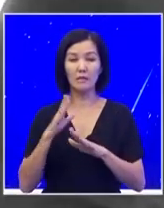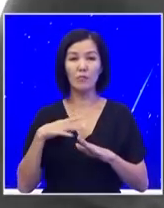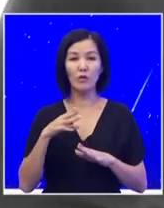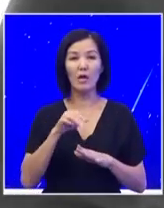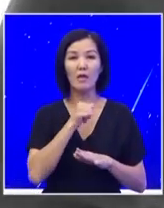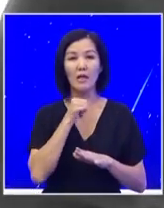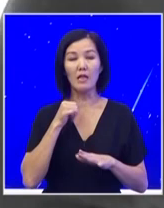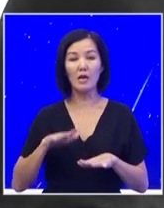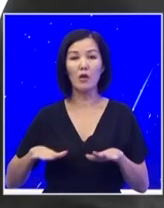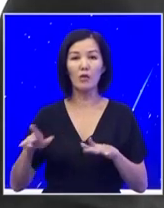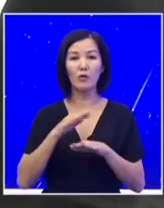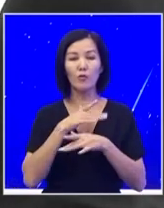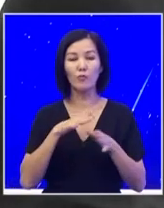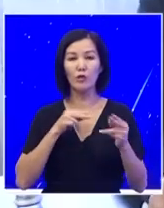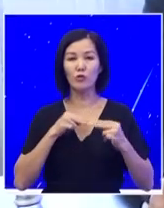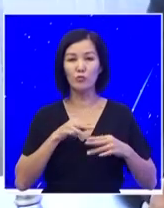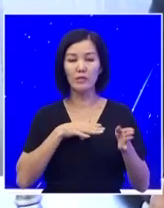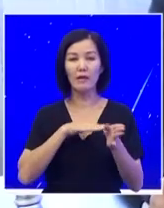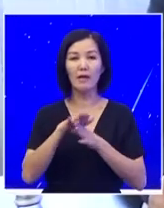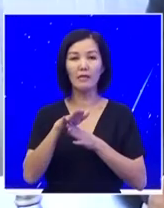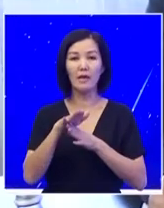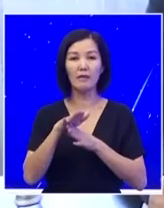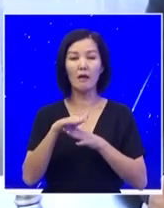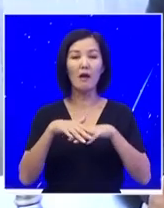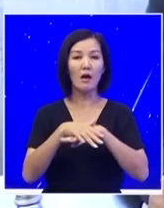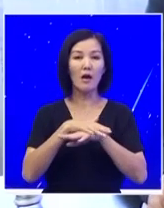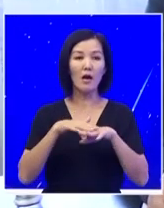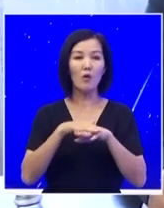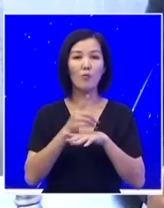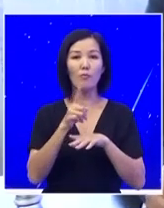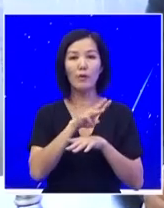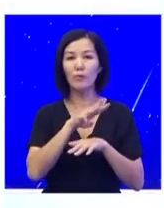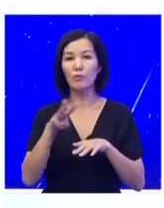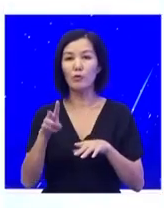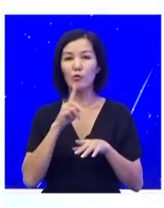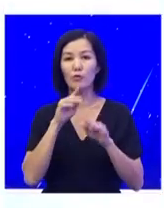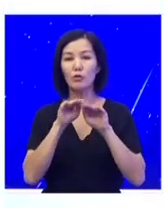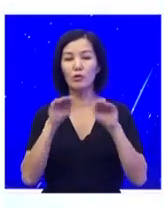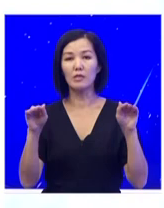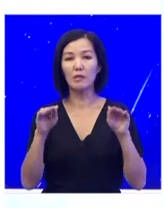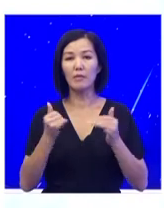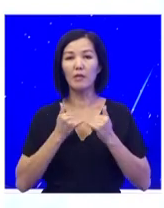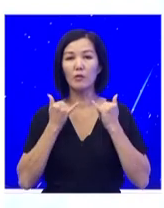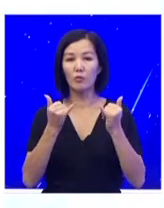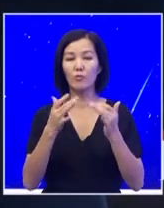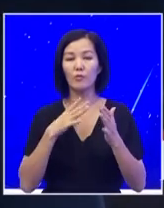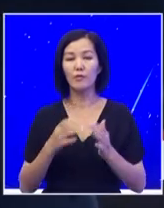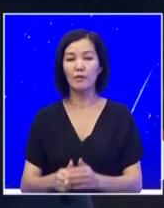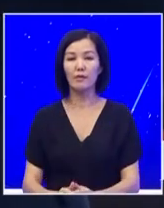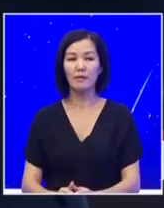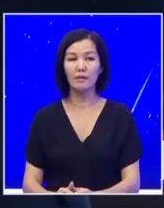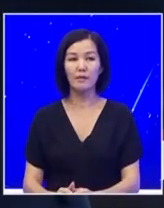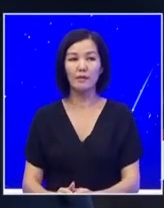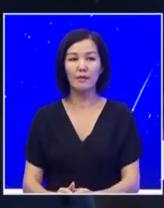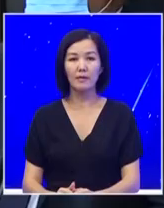басқарғанда талай іс теңсерді. Елеулі азаматты жиылған қауым бір минут үнсіздікпен еске алды. Рухына құрмет көрсетті.